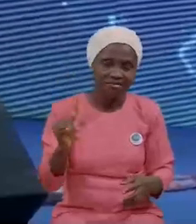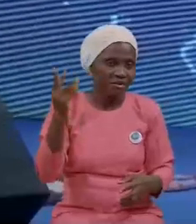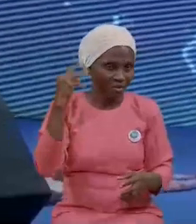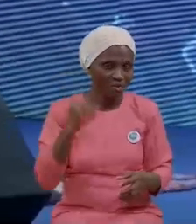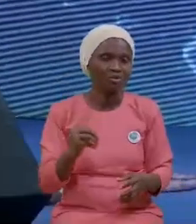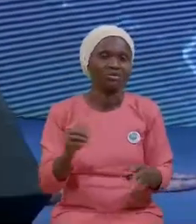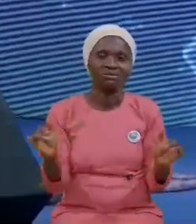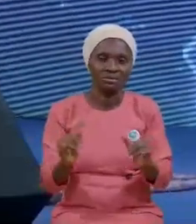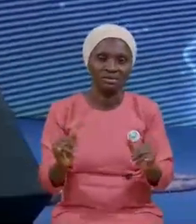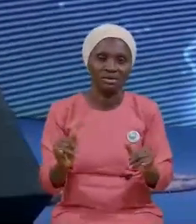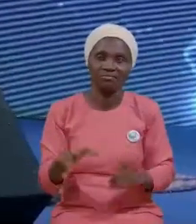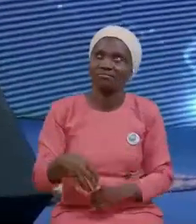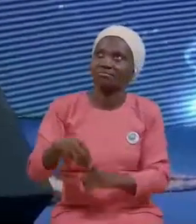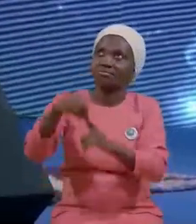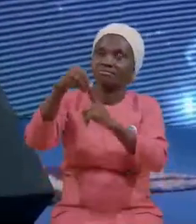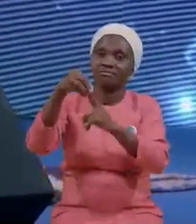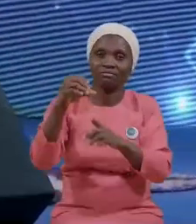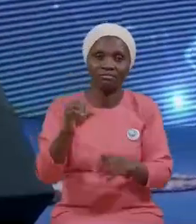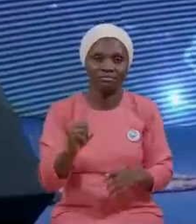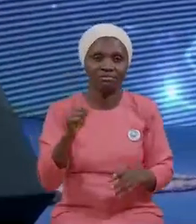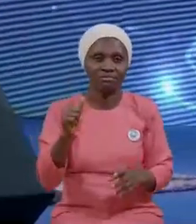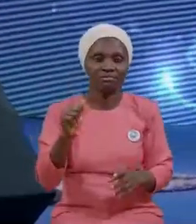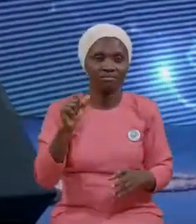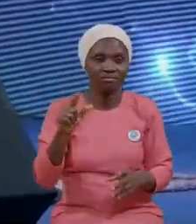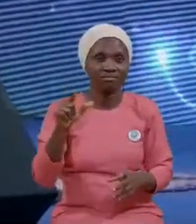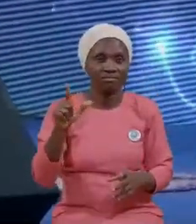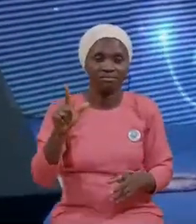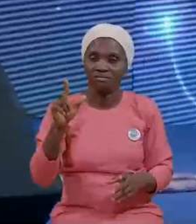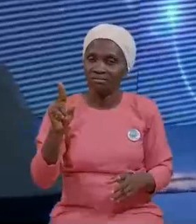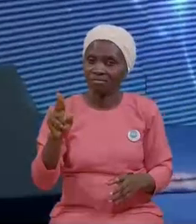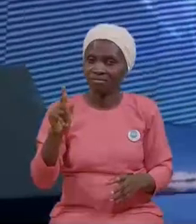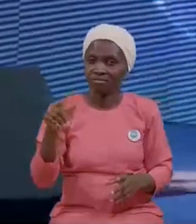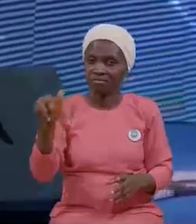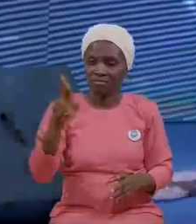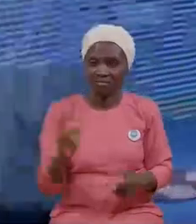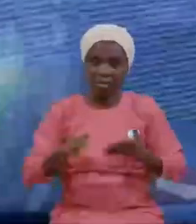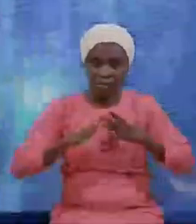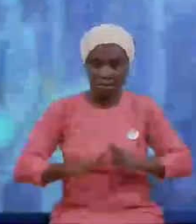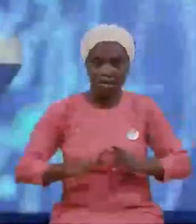La paix salutaire et unique à travers la foi en Christ.